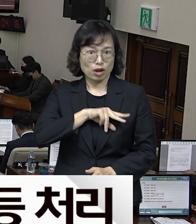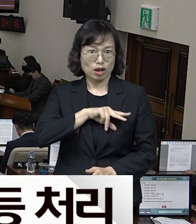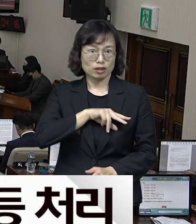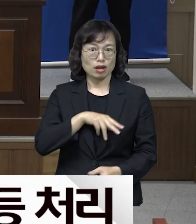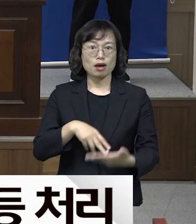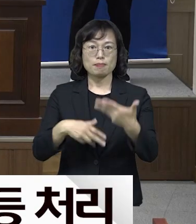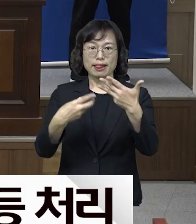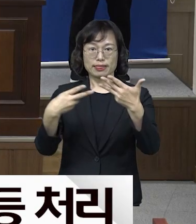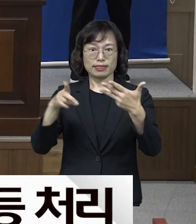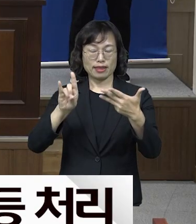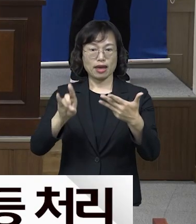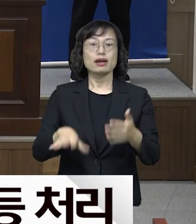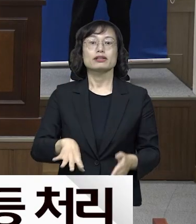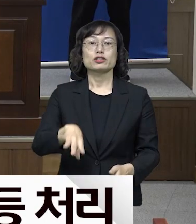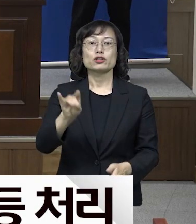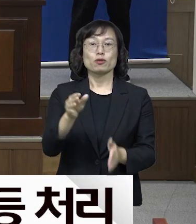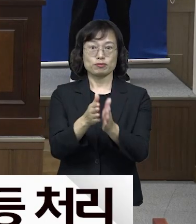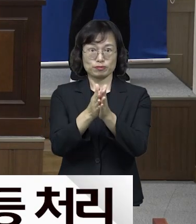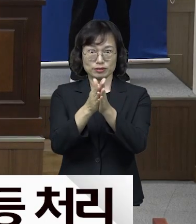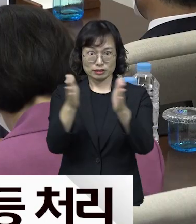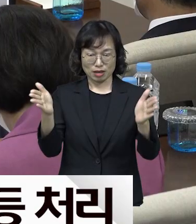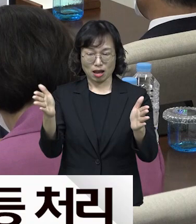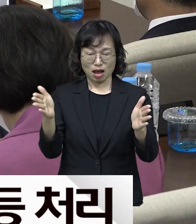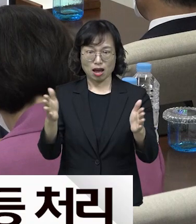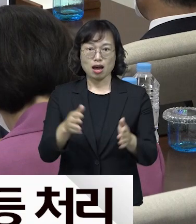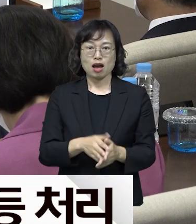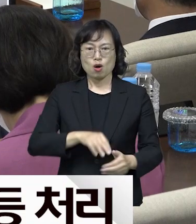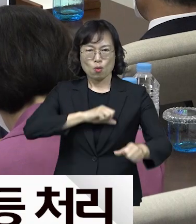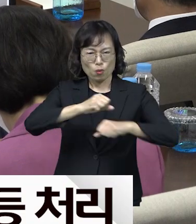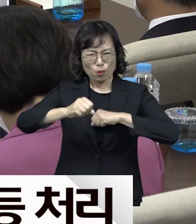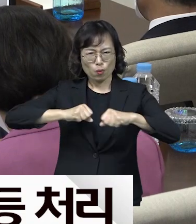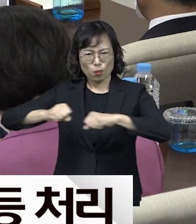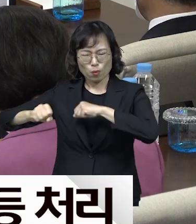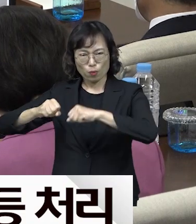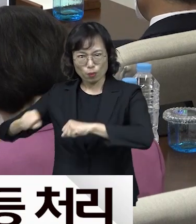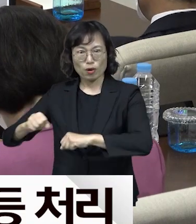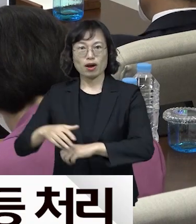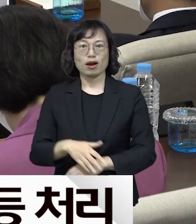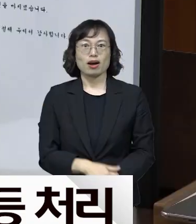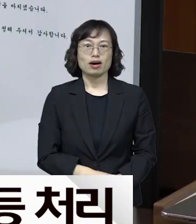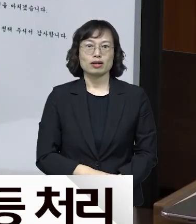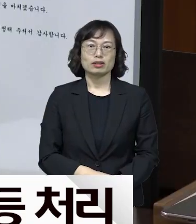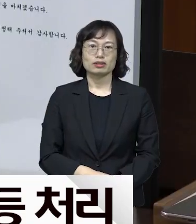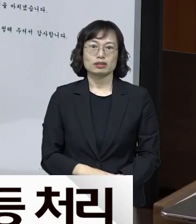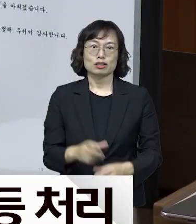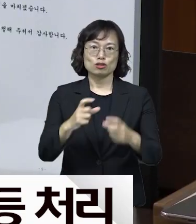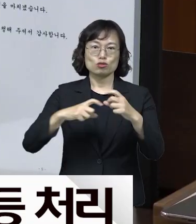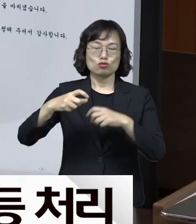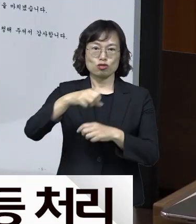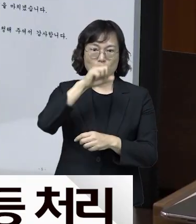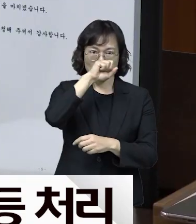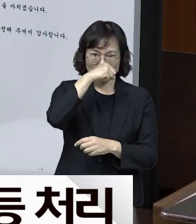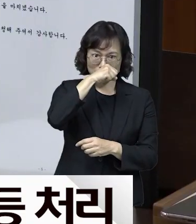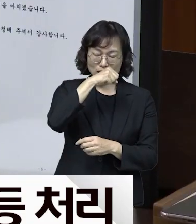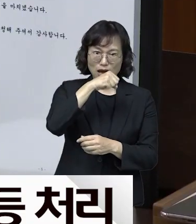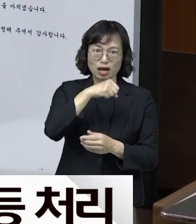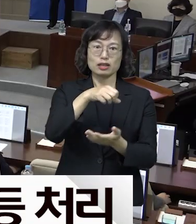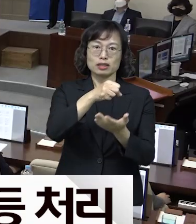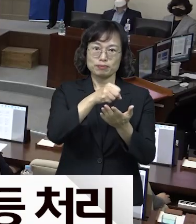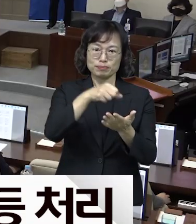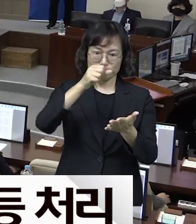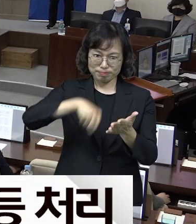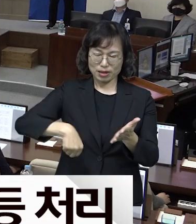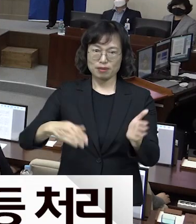시의회 개원 후 첫 정례회인 이번 회기 동안 왕성한 활동을 펼치며 제3회 추경안과 각종 조례안 등을